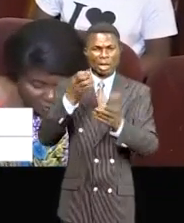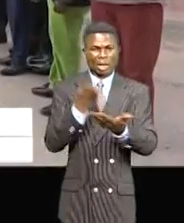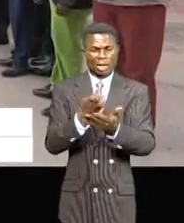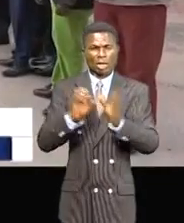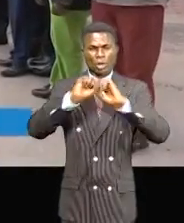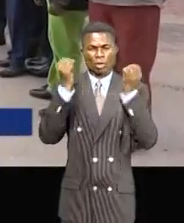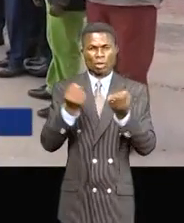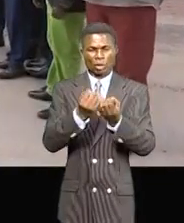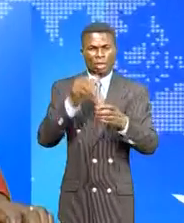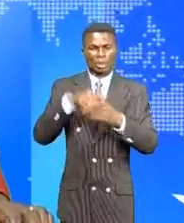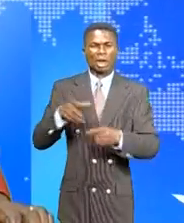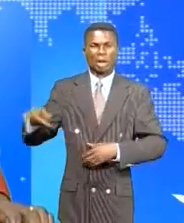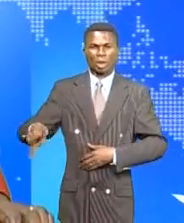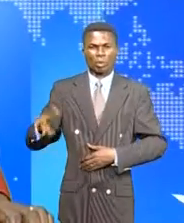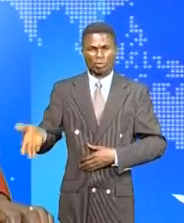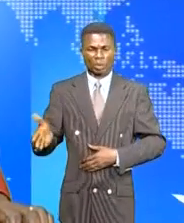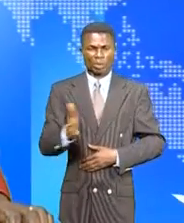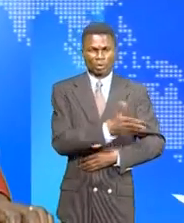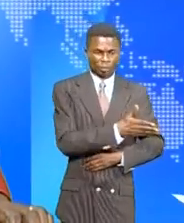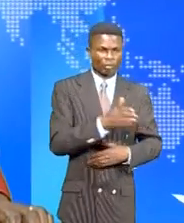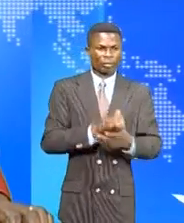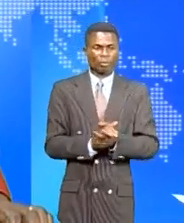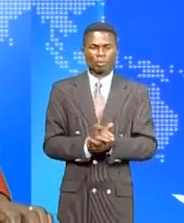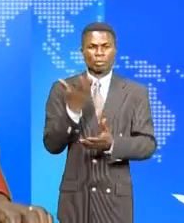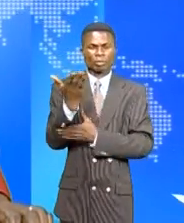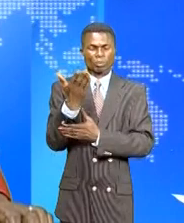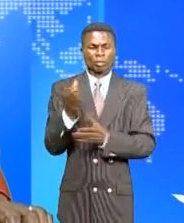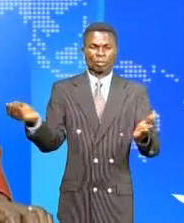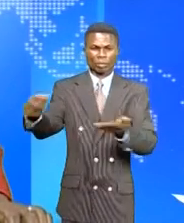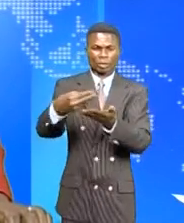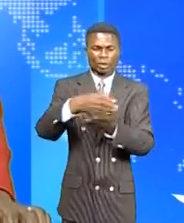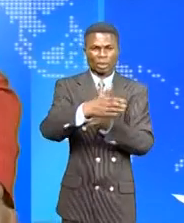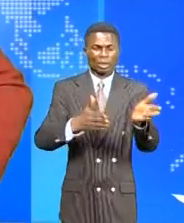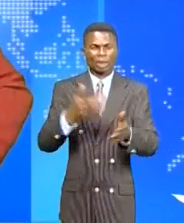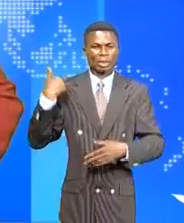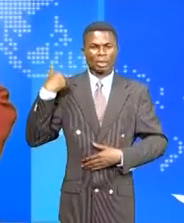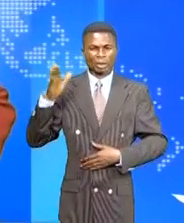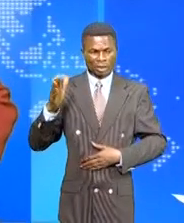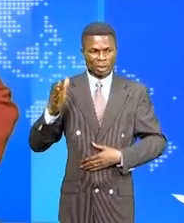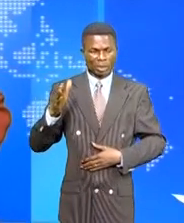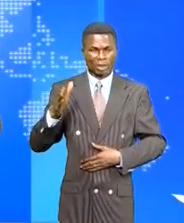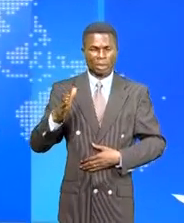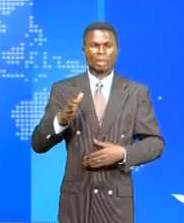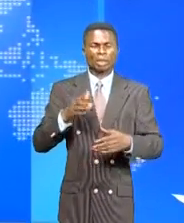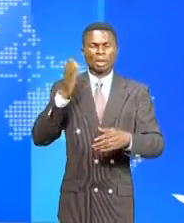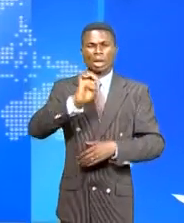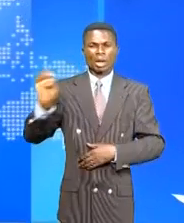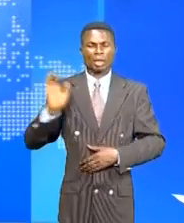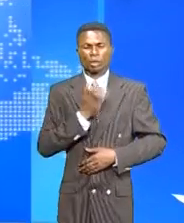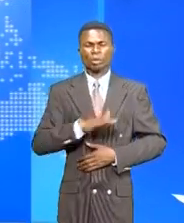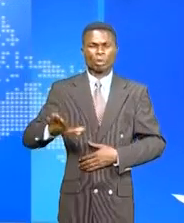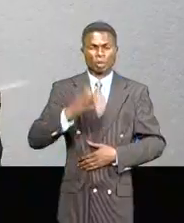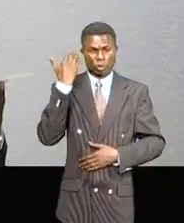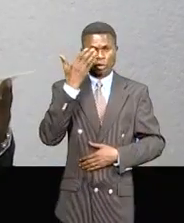et social des provinces. Et puis cet appel à la mobilisation nationale sur la situation de l'Est de la République démocratique du